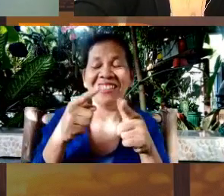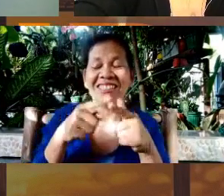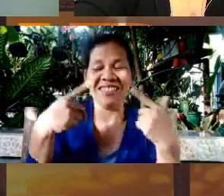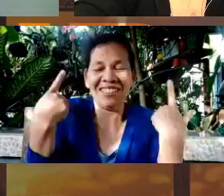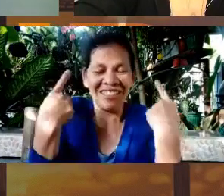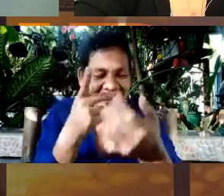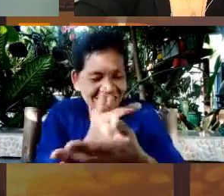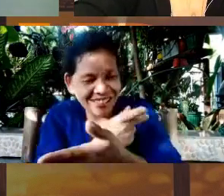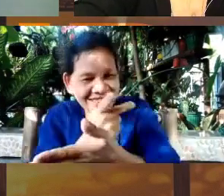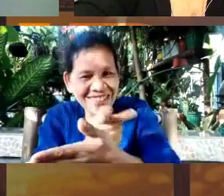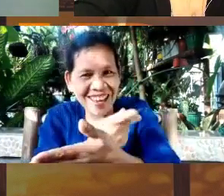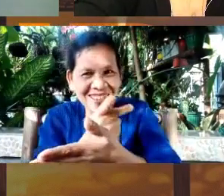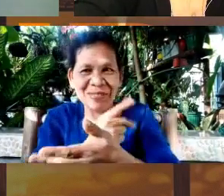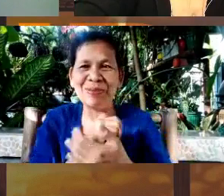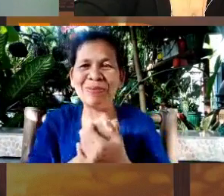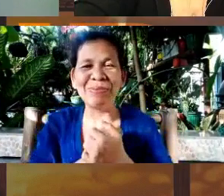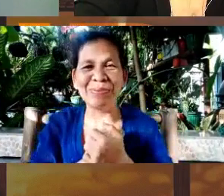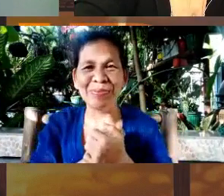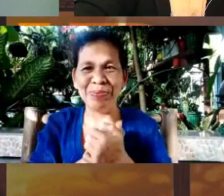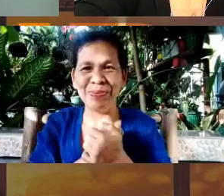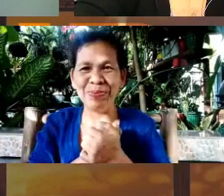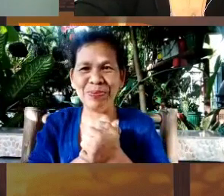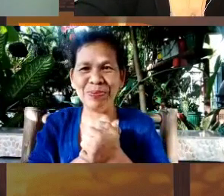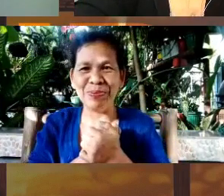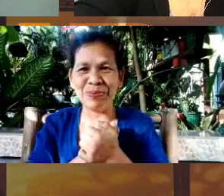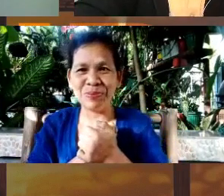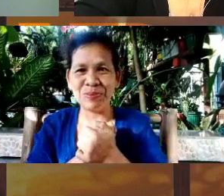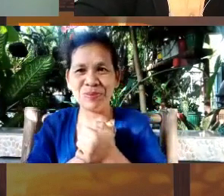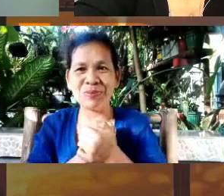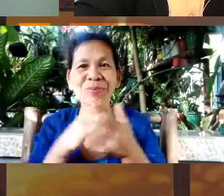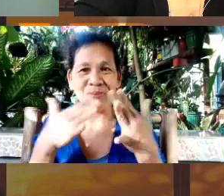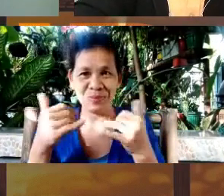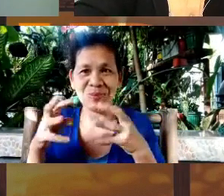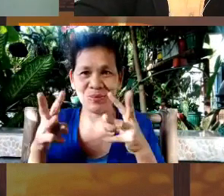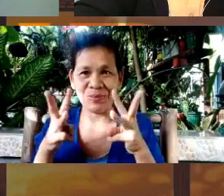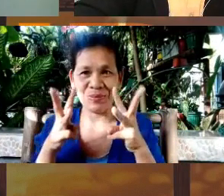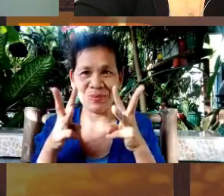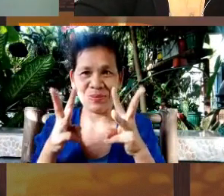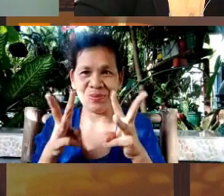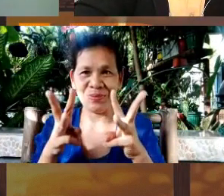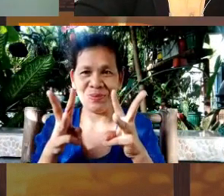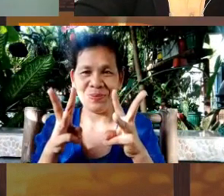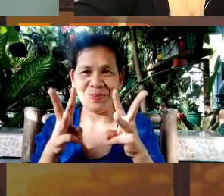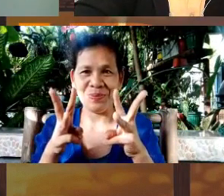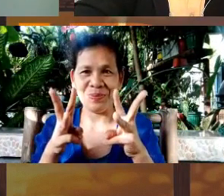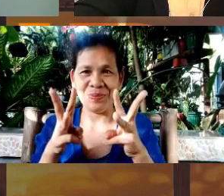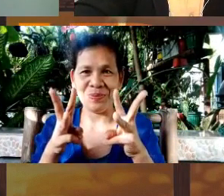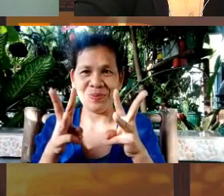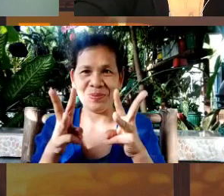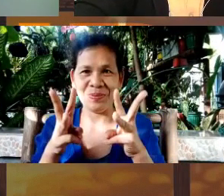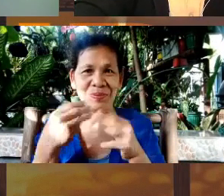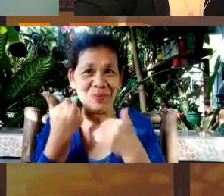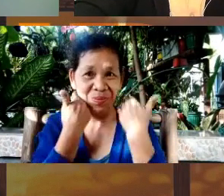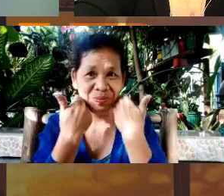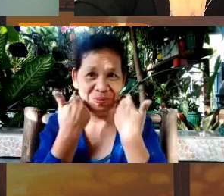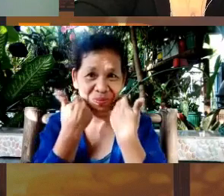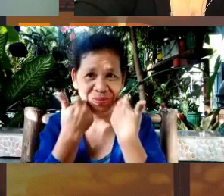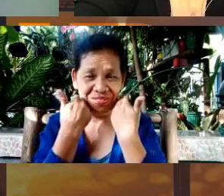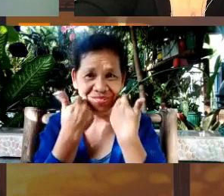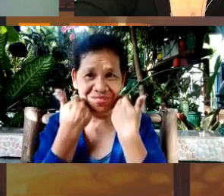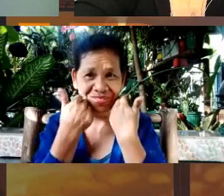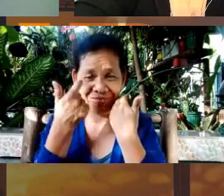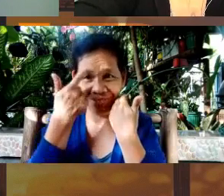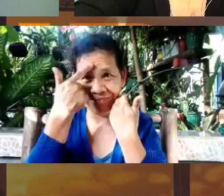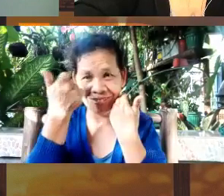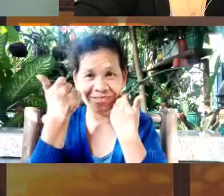talagang sunod lang. At tapos, yung paraang yon mga kapatid, ay nakakahiya. Kasi